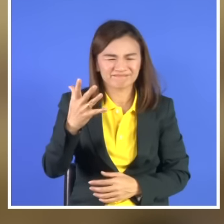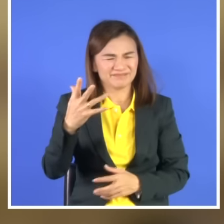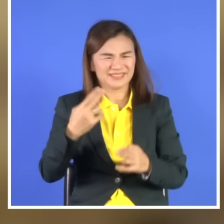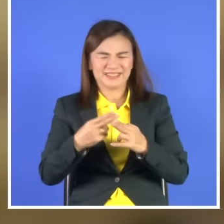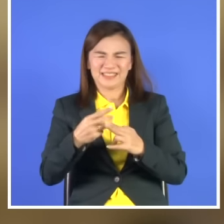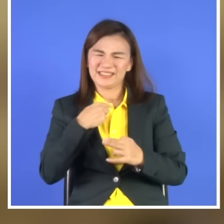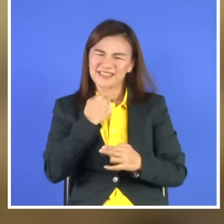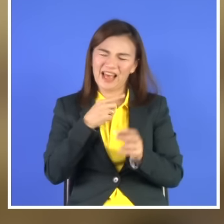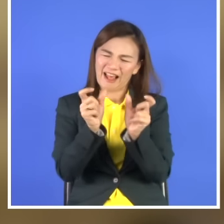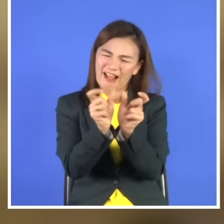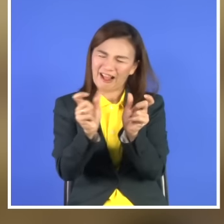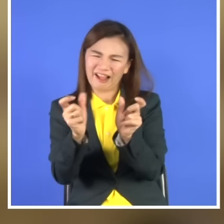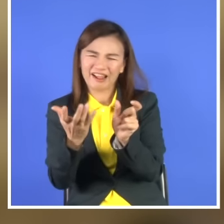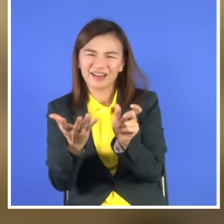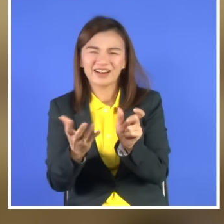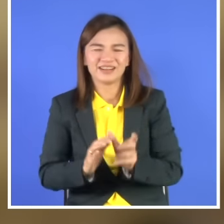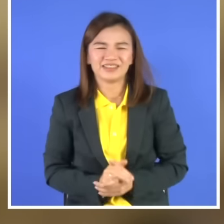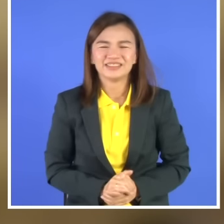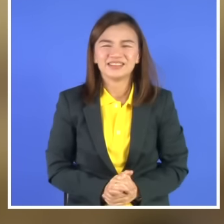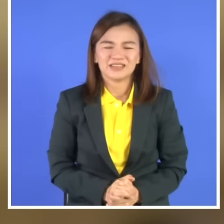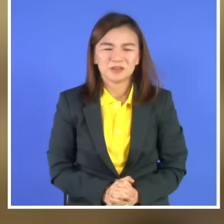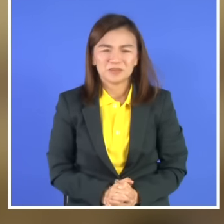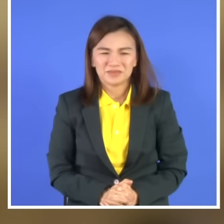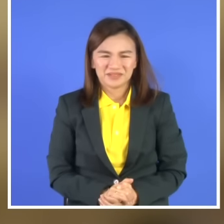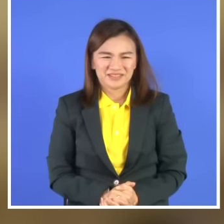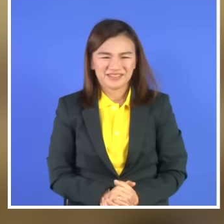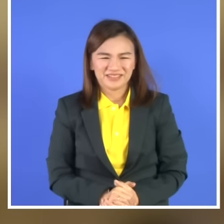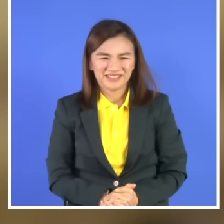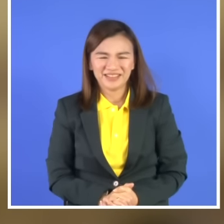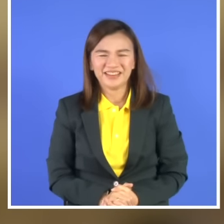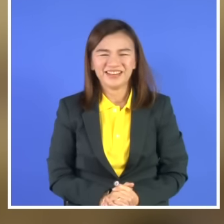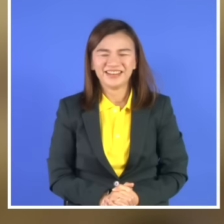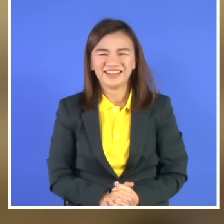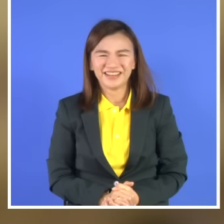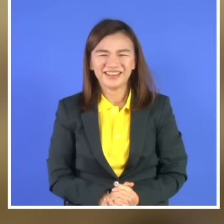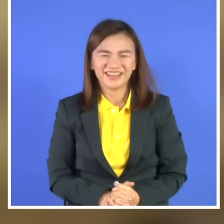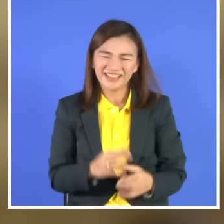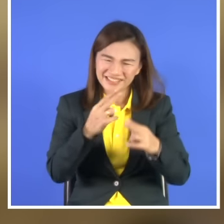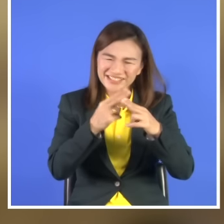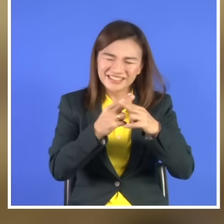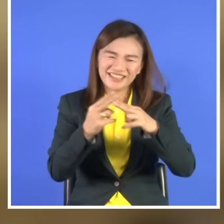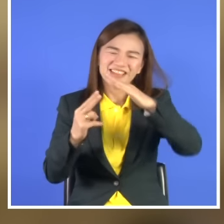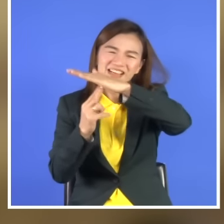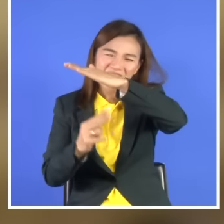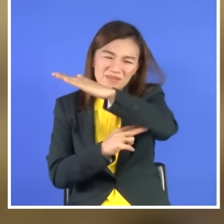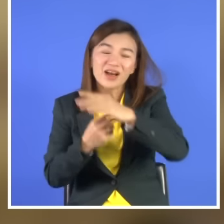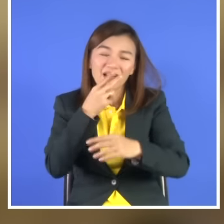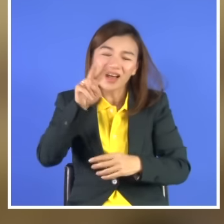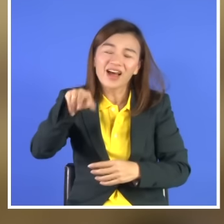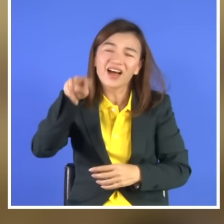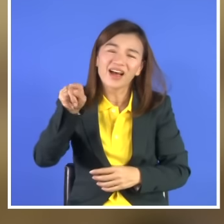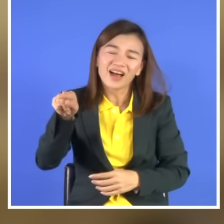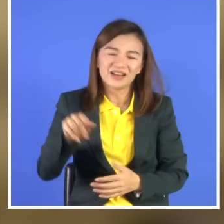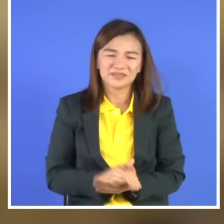เนี่ยผมไม่ได้อะไรนะ สะพานสมมตอมรมาร์ก โอเคเบียร์ไหนมึงอ่านดิอ่ะสะพาน คุณสอง